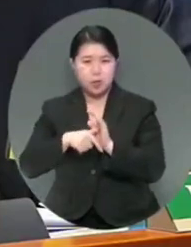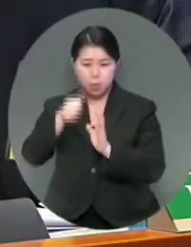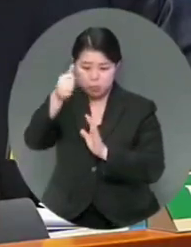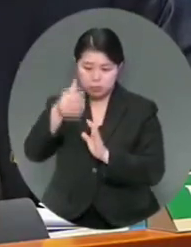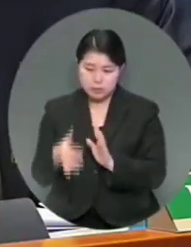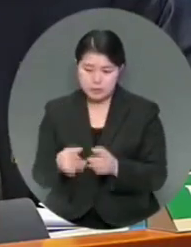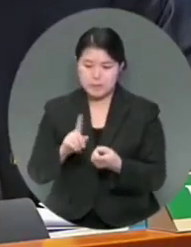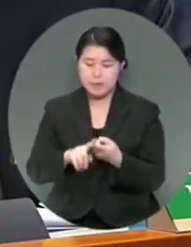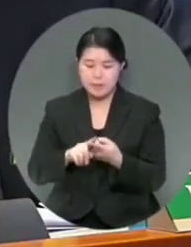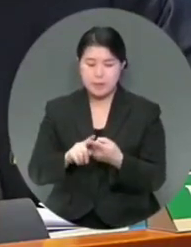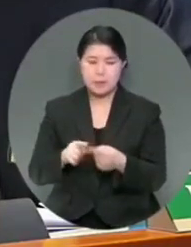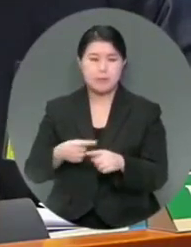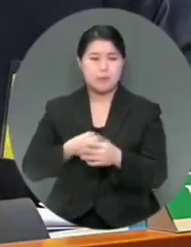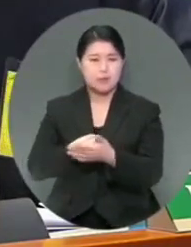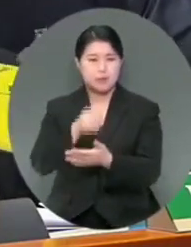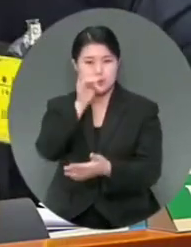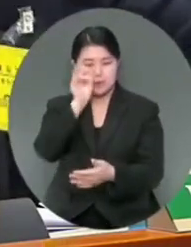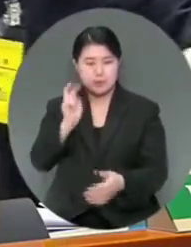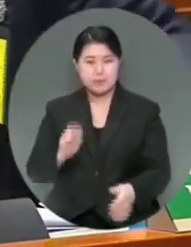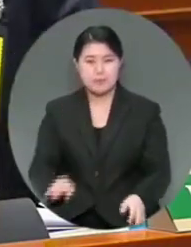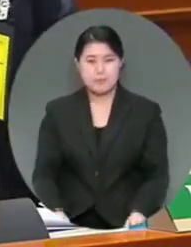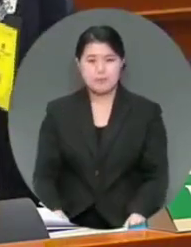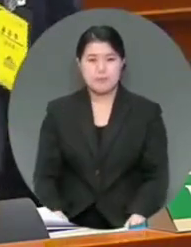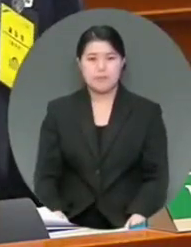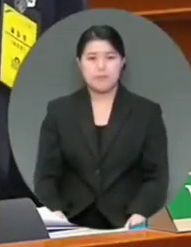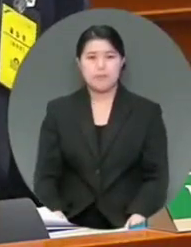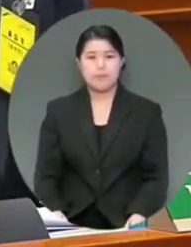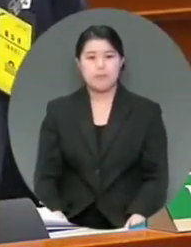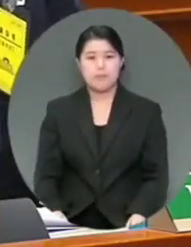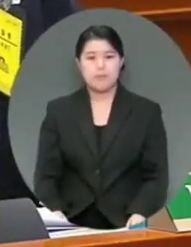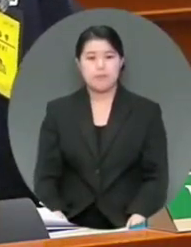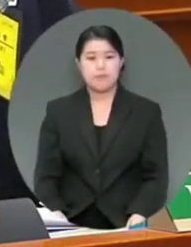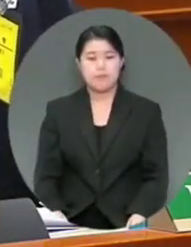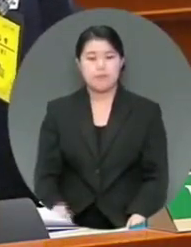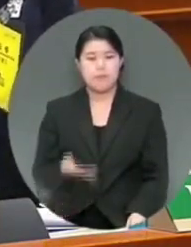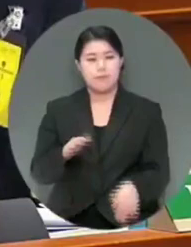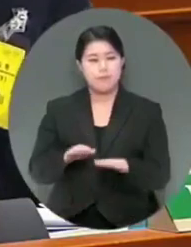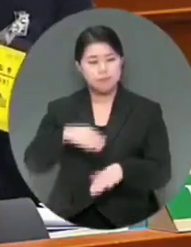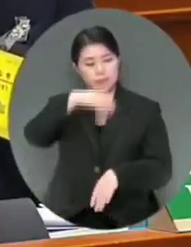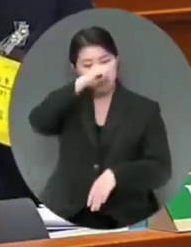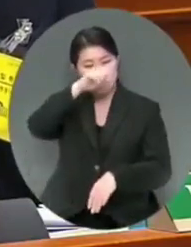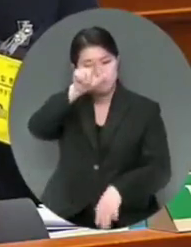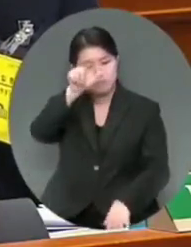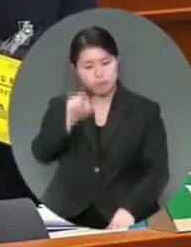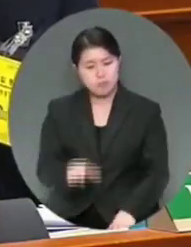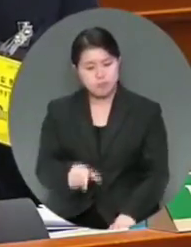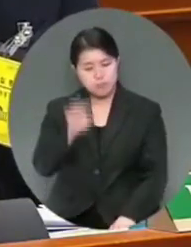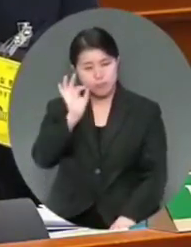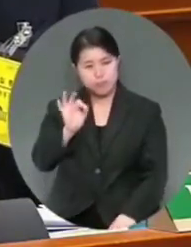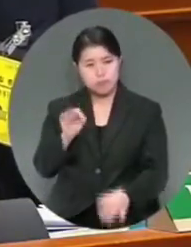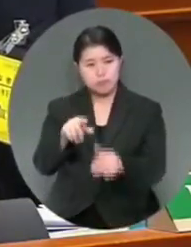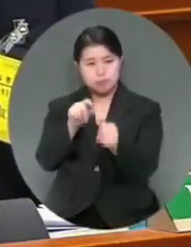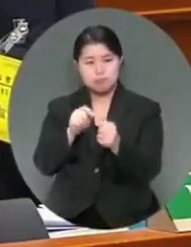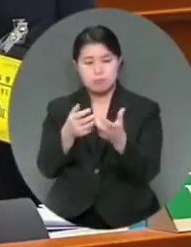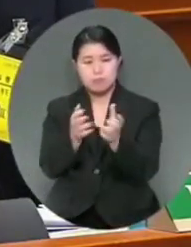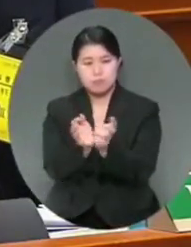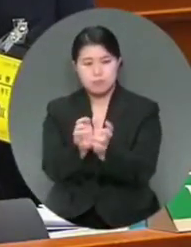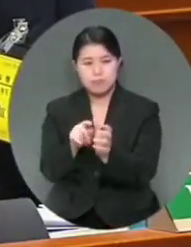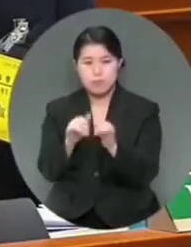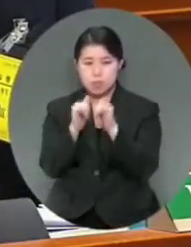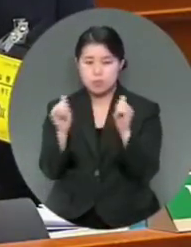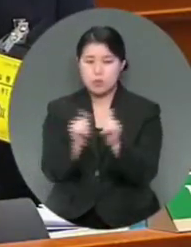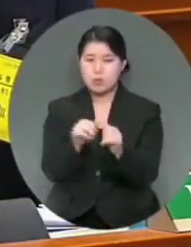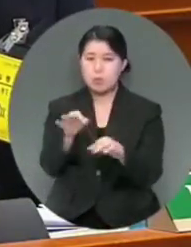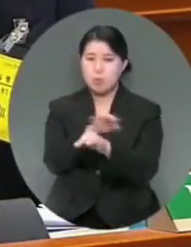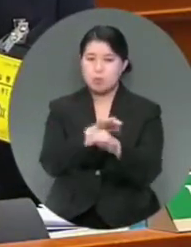충분히 고려해서 편성했을 것으로 생각합니다. 그런데 사실 오히려 지금 예산을 쭉 보면 고용노동부 등에서 이 사회적